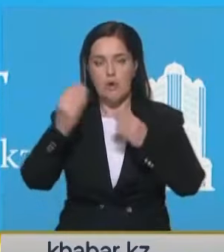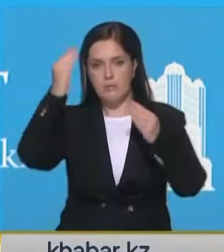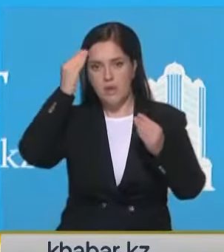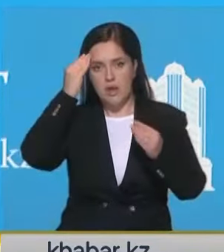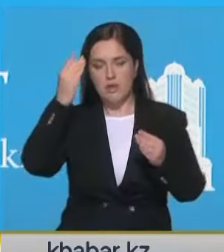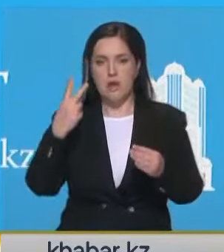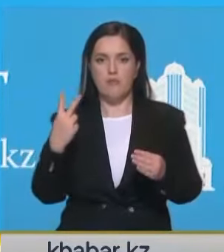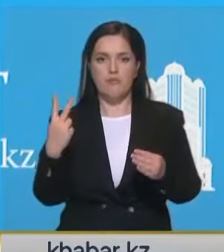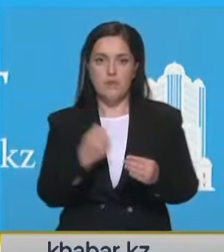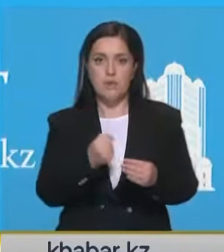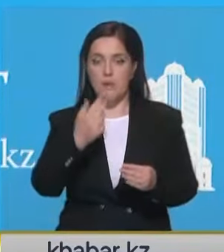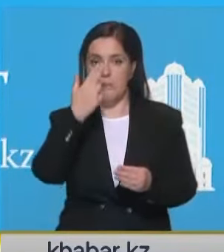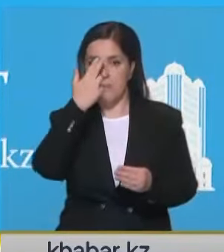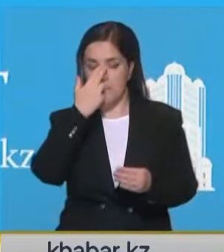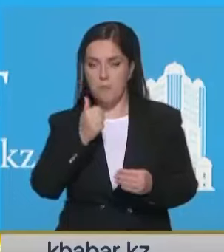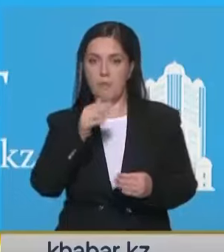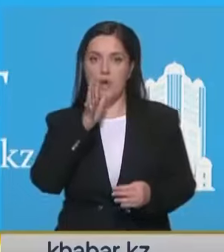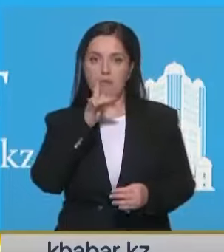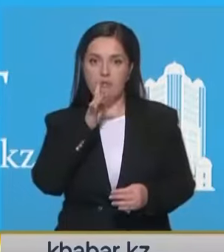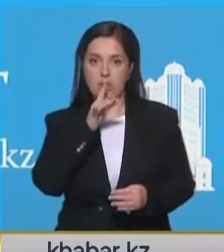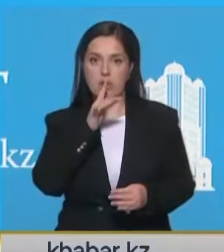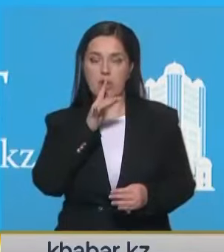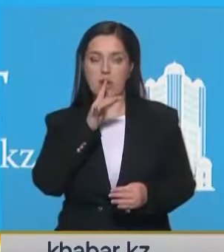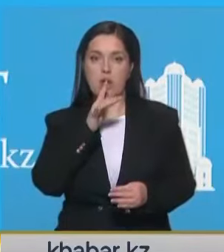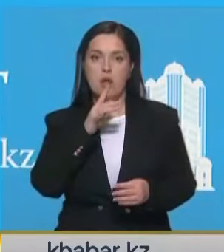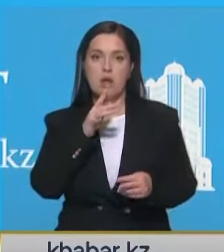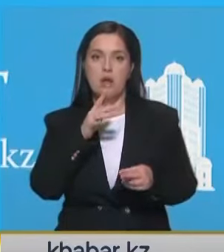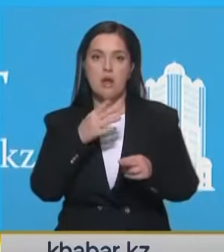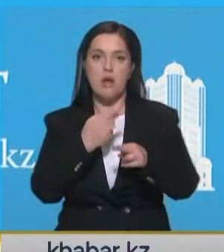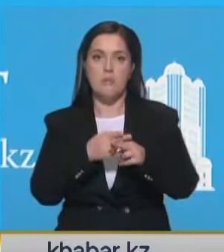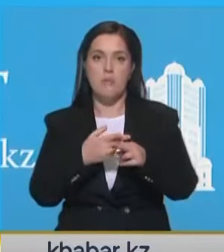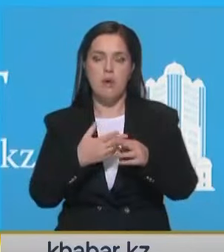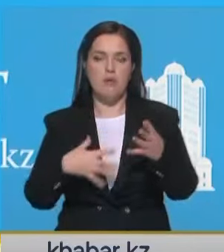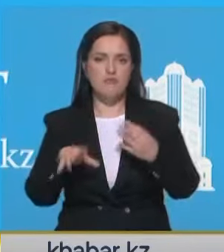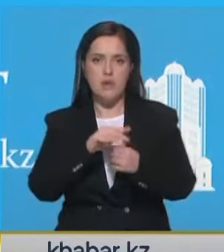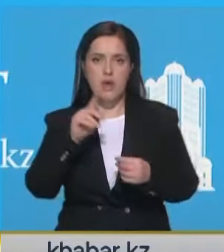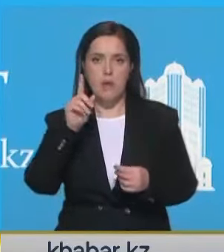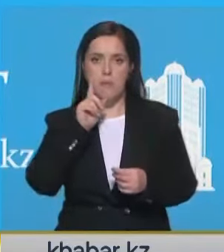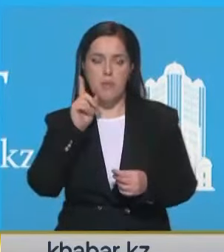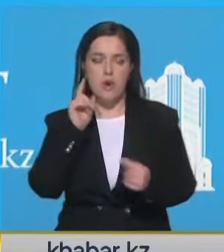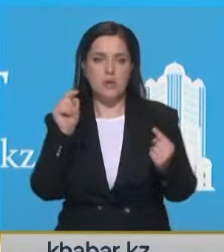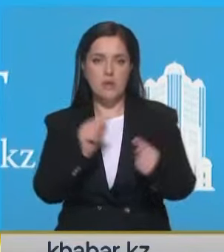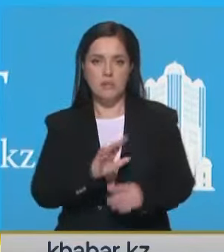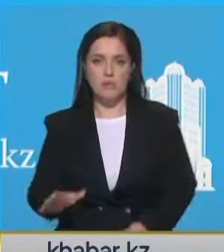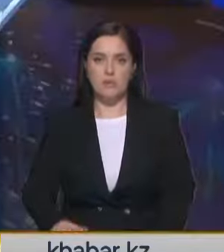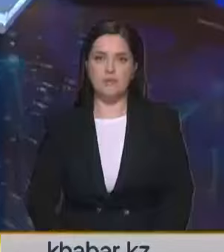прохождения двухнедельного адаптационного периода. Обобщать и утверждать, что вся молодежь против службы, нельзя.